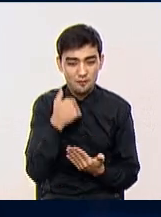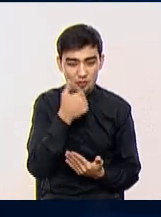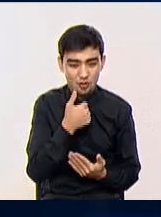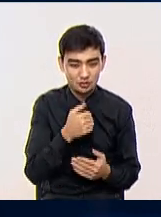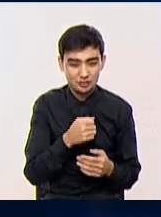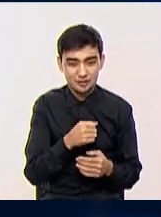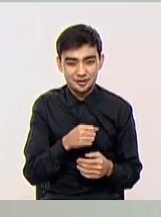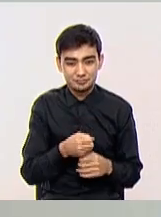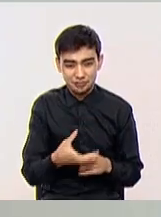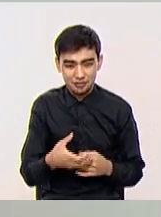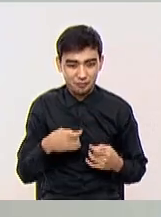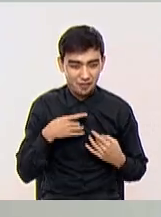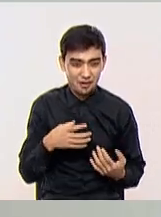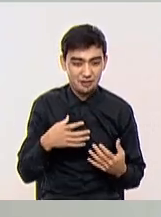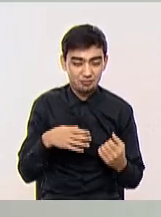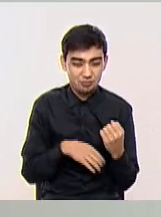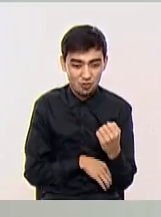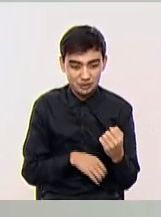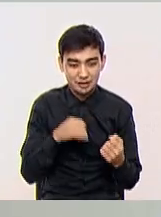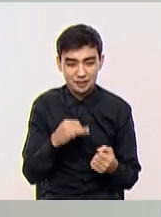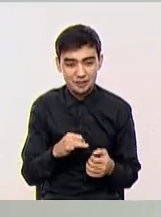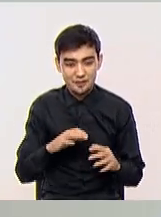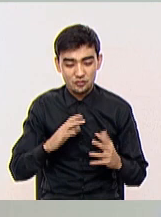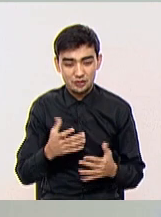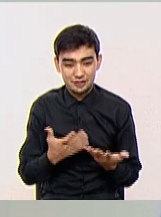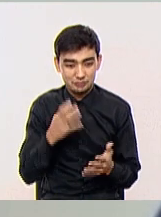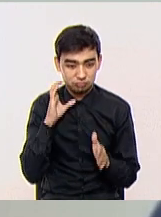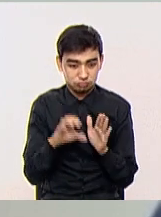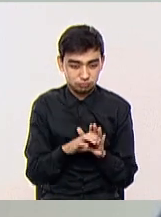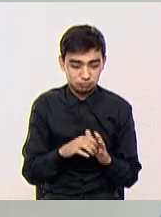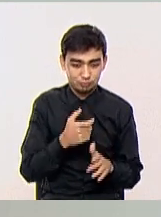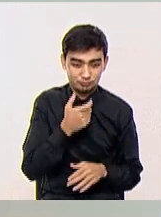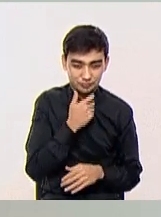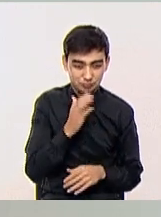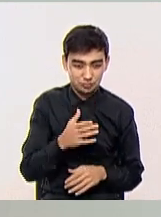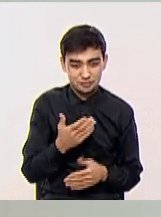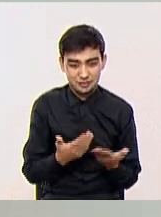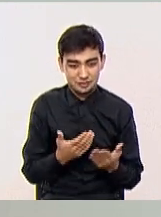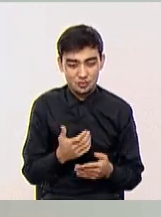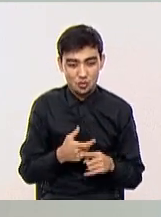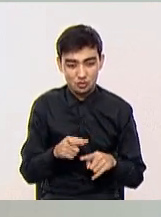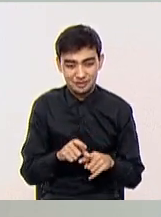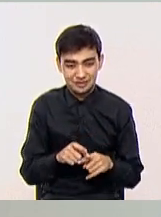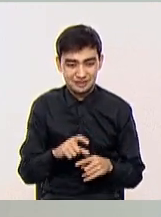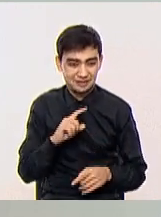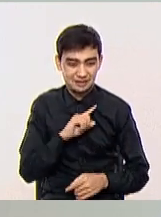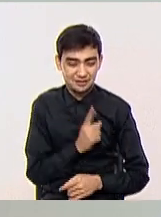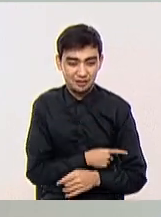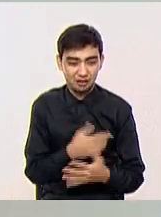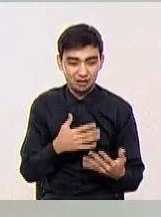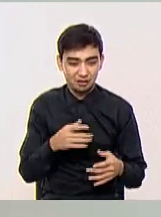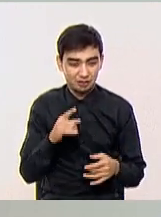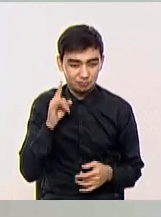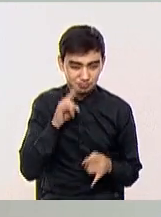корпоративов, возможно, ну, если меры предосторожности будут очень сильно опущены,